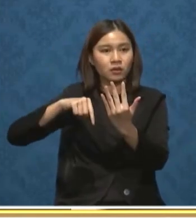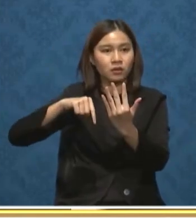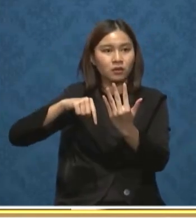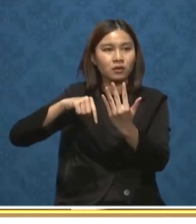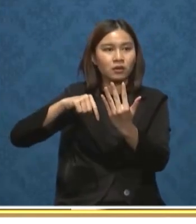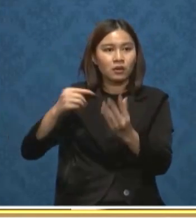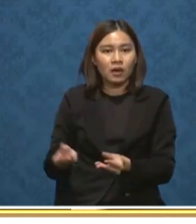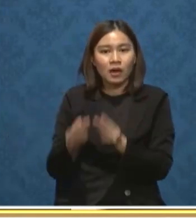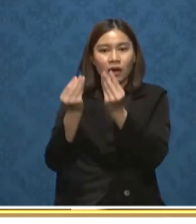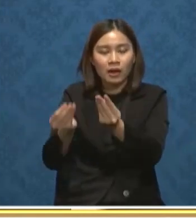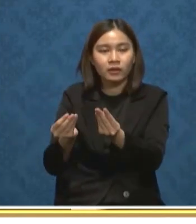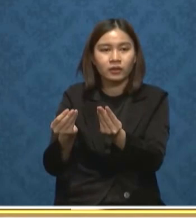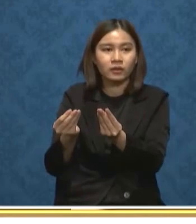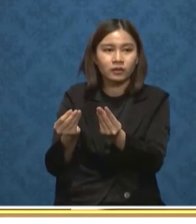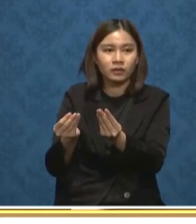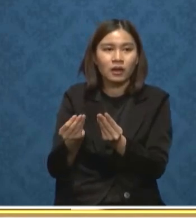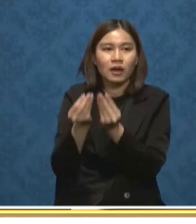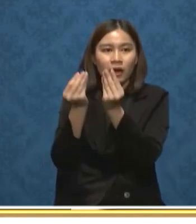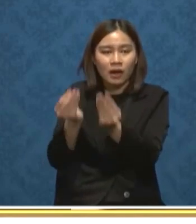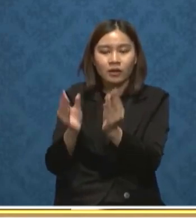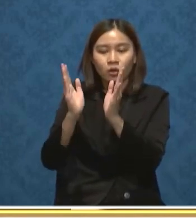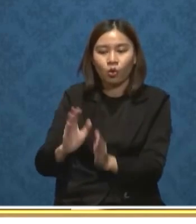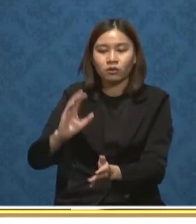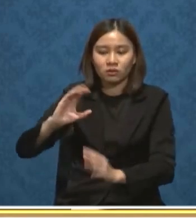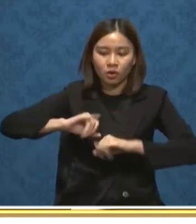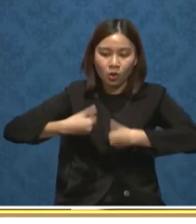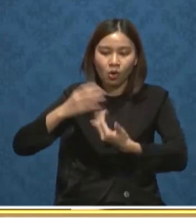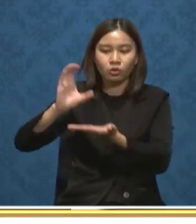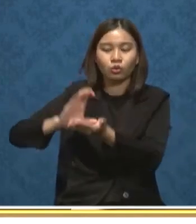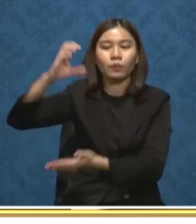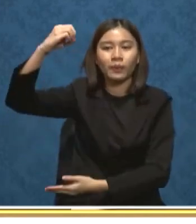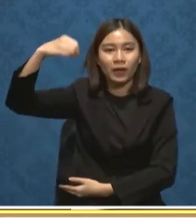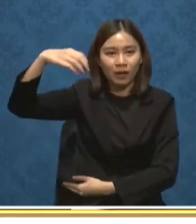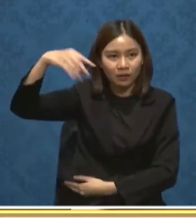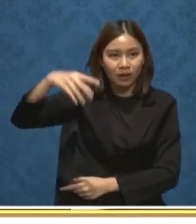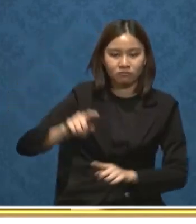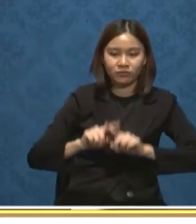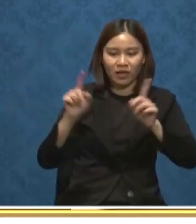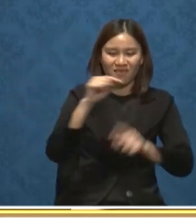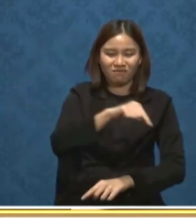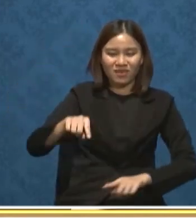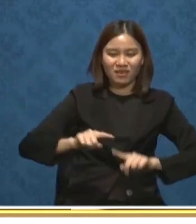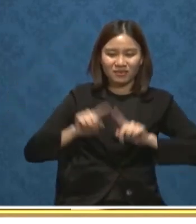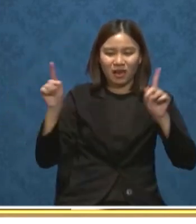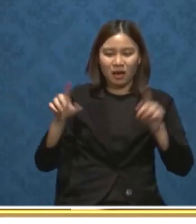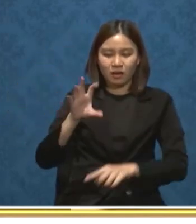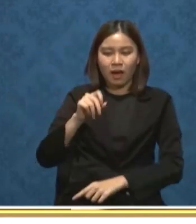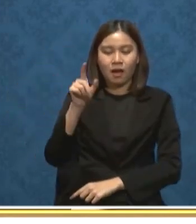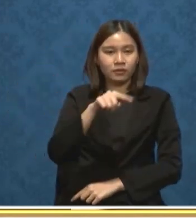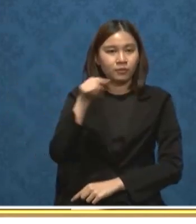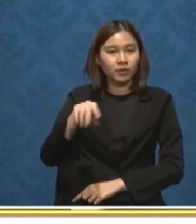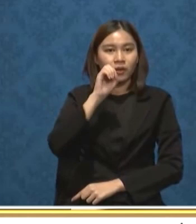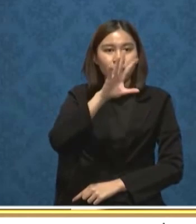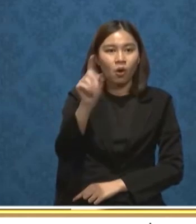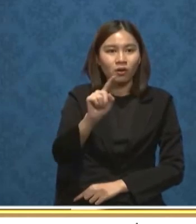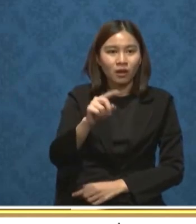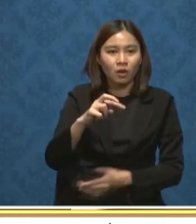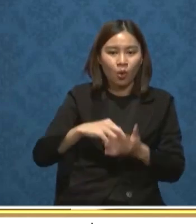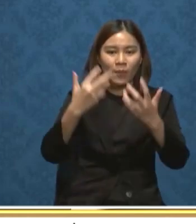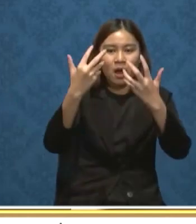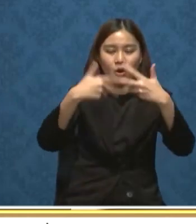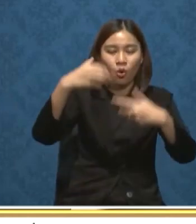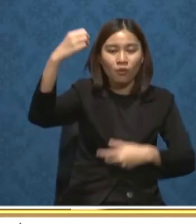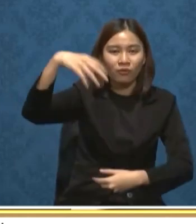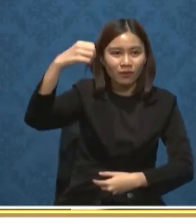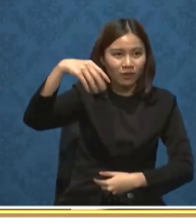ป้อน เอาสำรัฐานไปประเคนใหกับในทุพลังงานต่างกัน และ 50% ที่ว่าเป็โไฟา